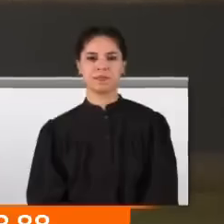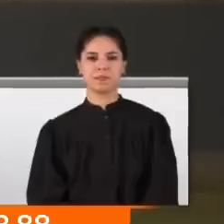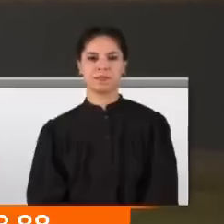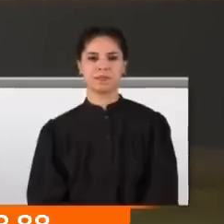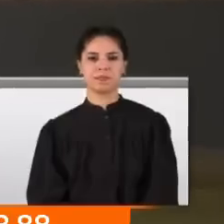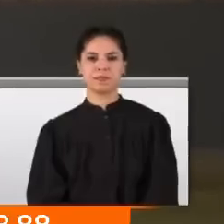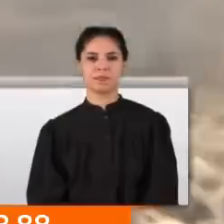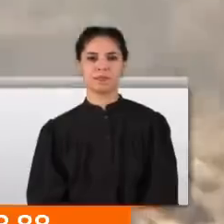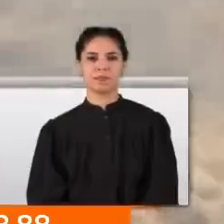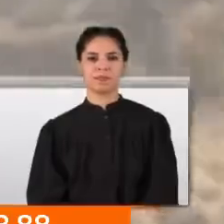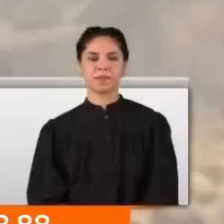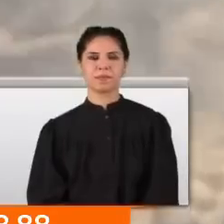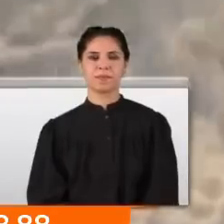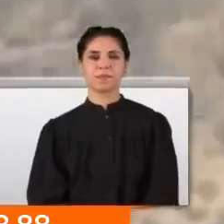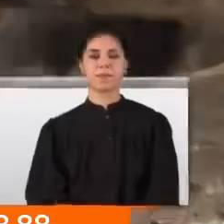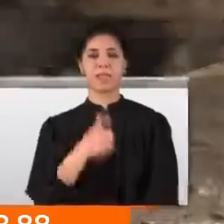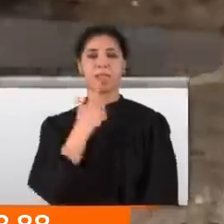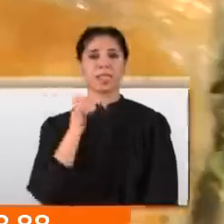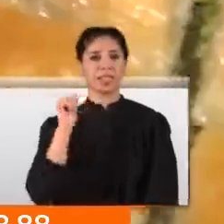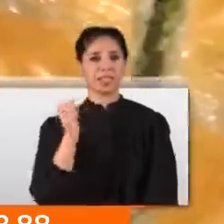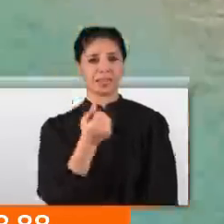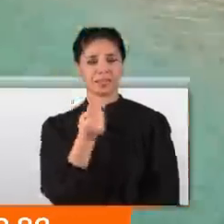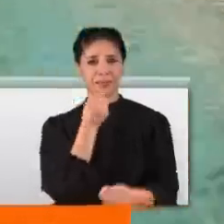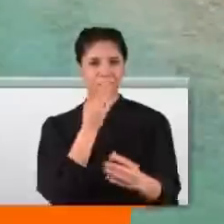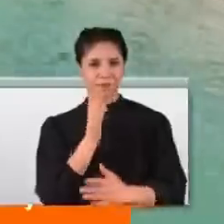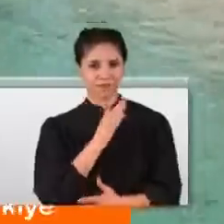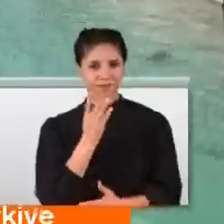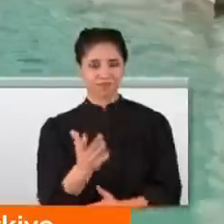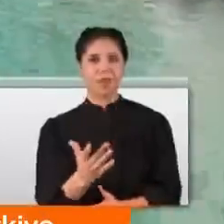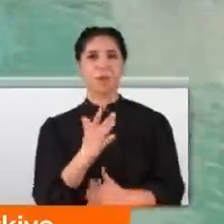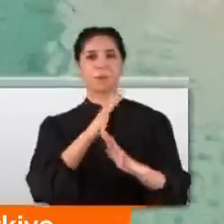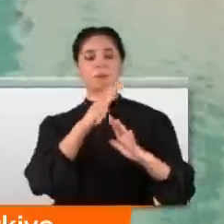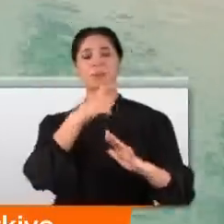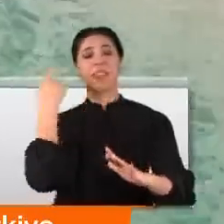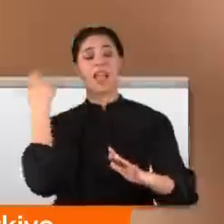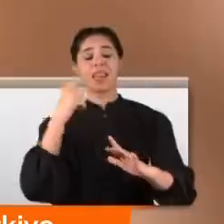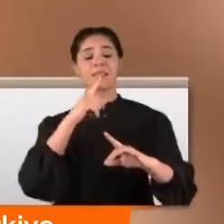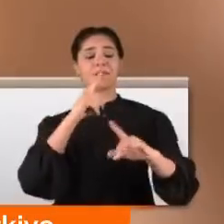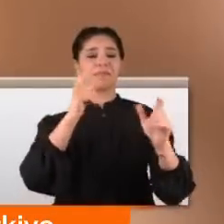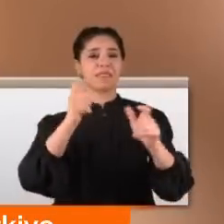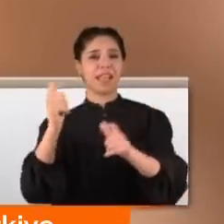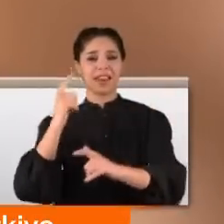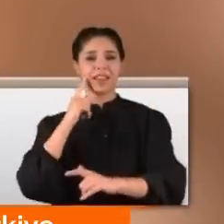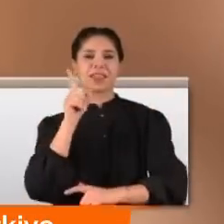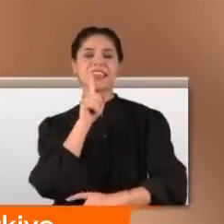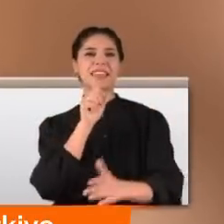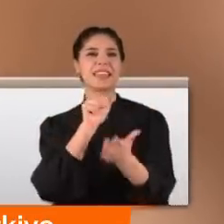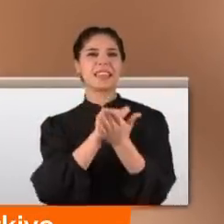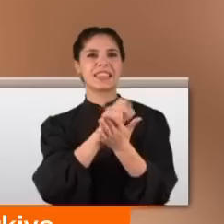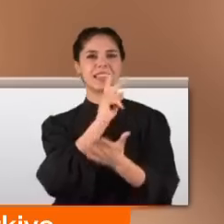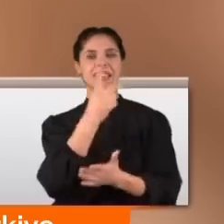Gelin ya çıkın çıkın gelin gidin. Bir tarafta damak çatlatan lezzetler, diğer tarafta eşsiz tarihi mekanlar. İngiliz The Guardian